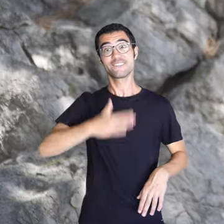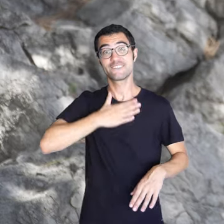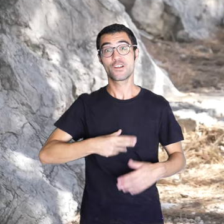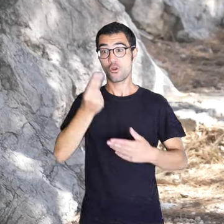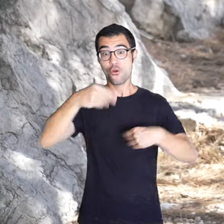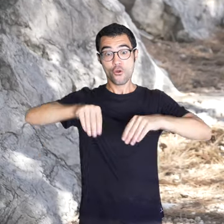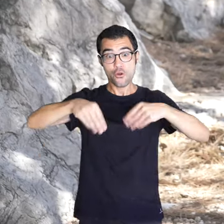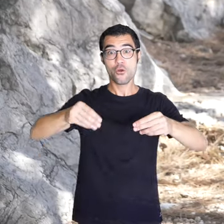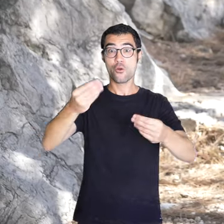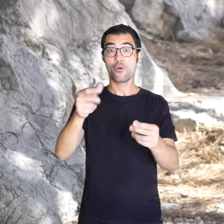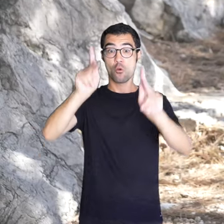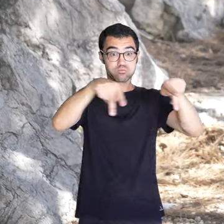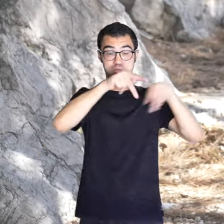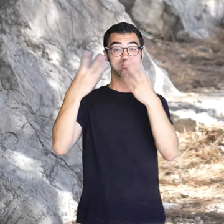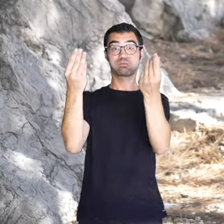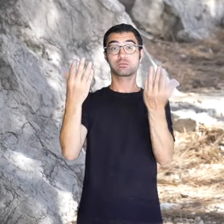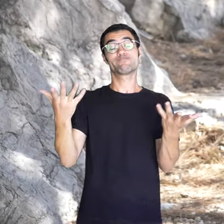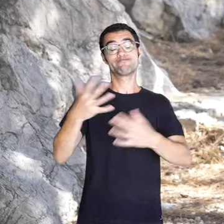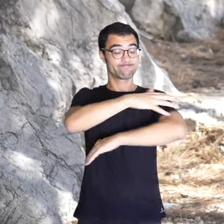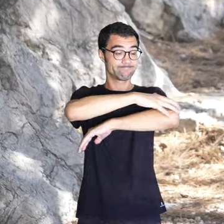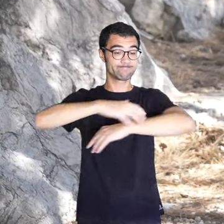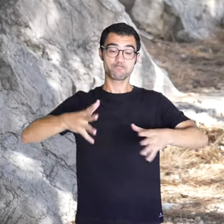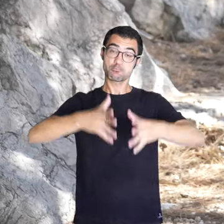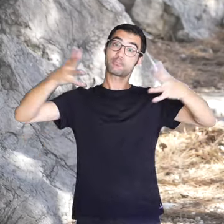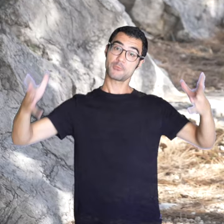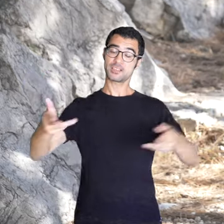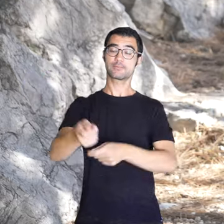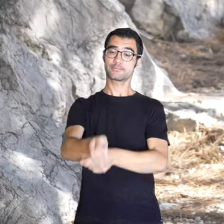ser, tot i que hi ha altres alternatives.